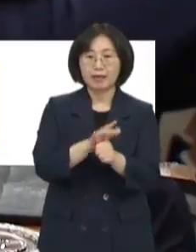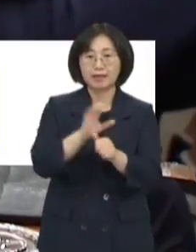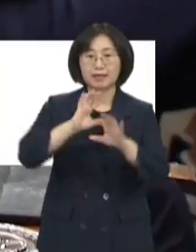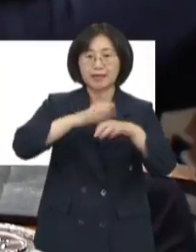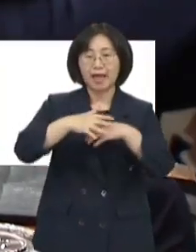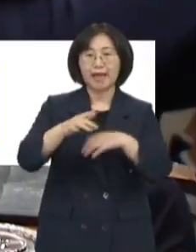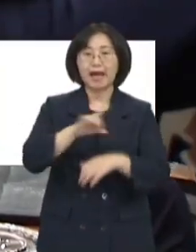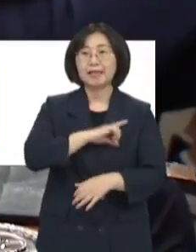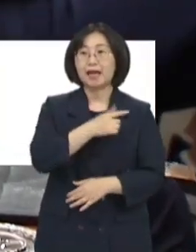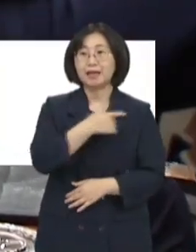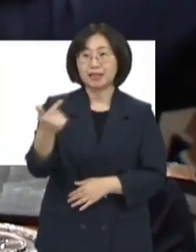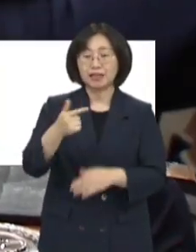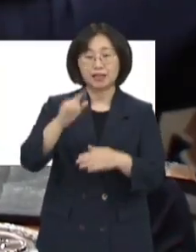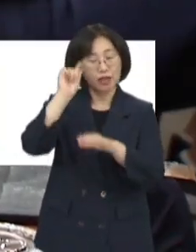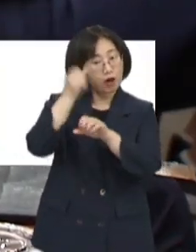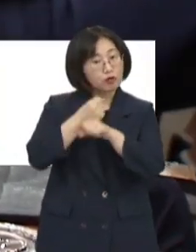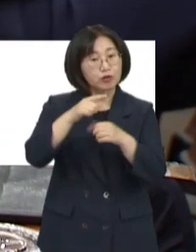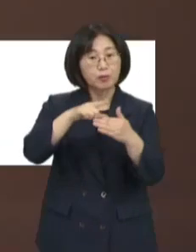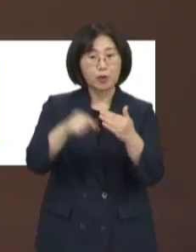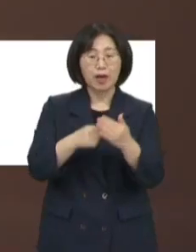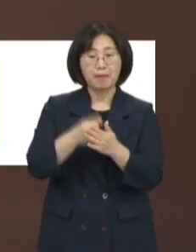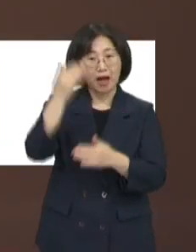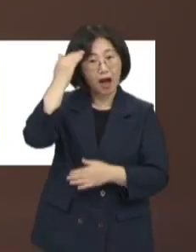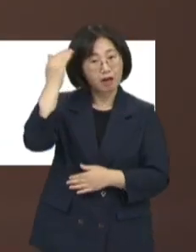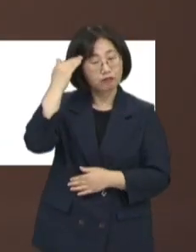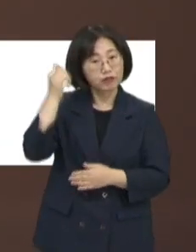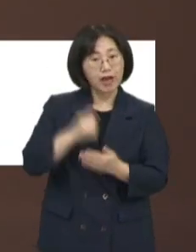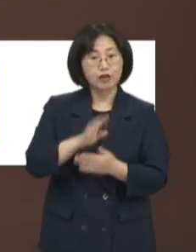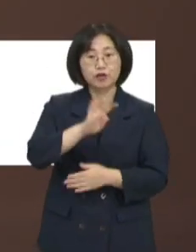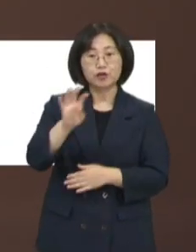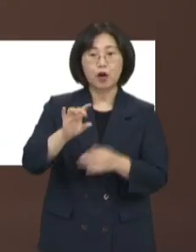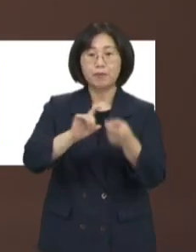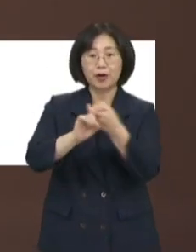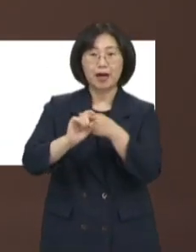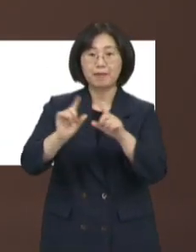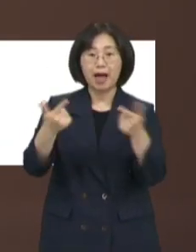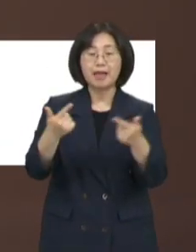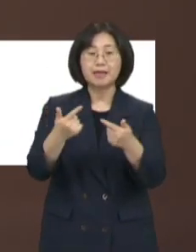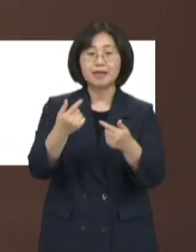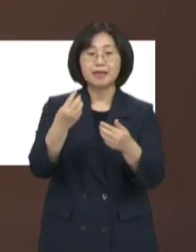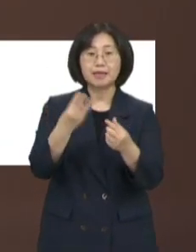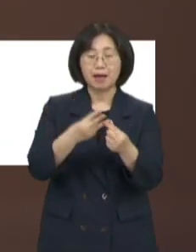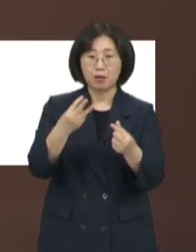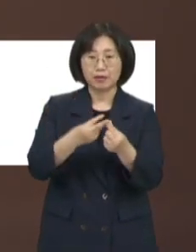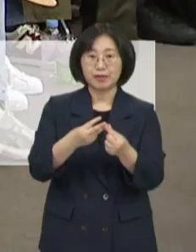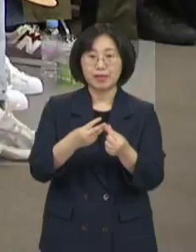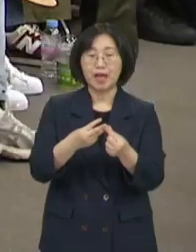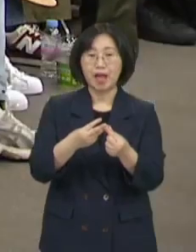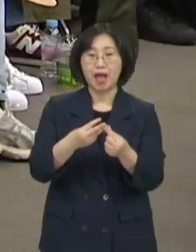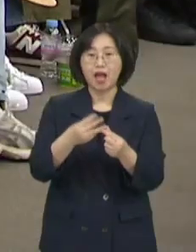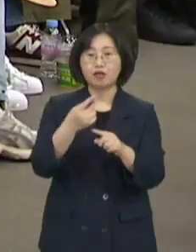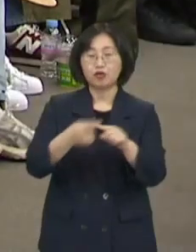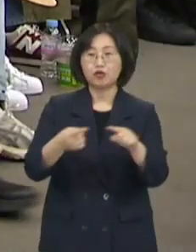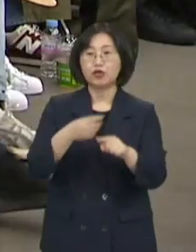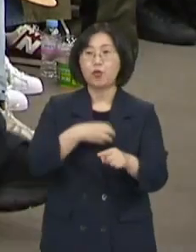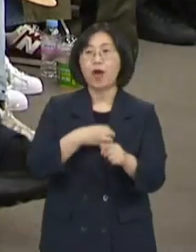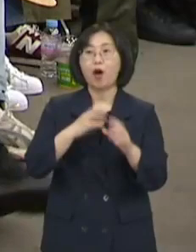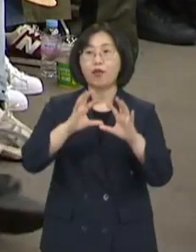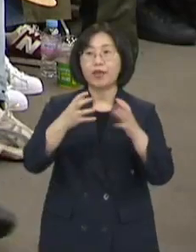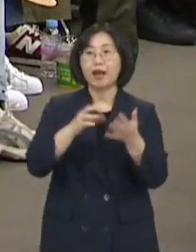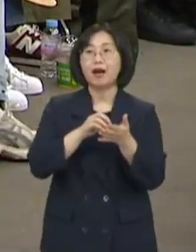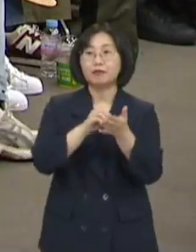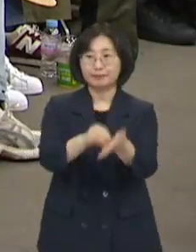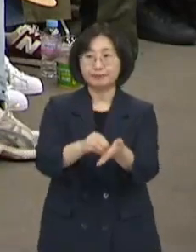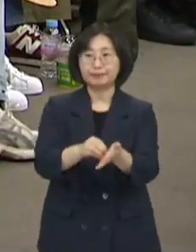역신 프로그램으로 우리나라는 지난 3월 비유럽 국가 가운데 세 번째로 호라이즌 회원 협상을